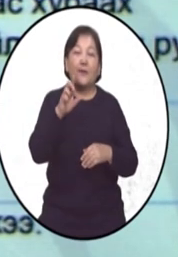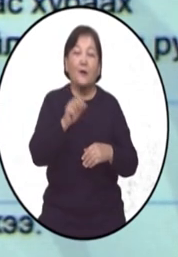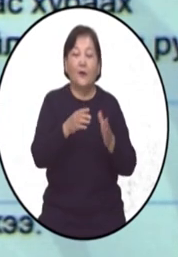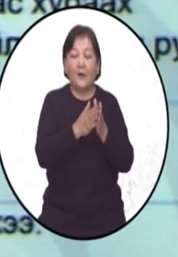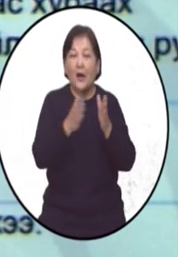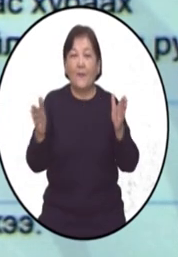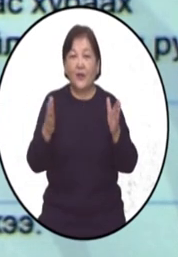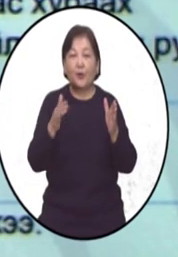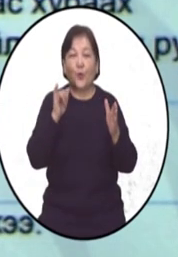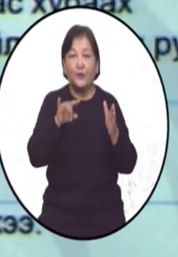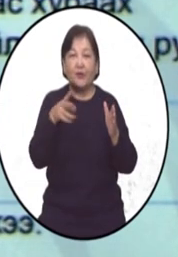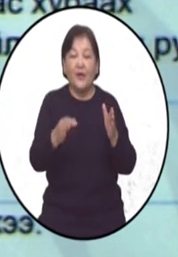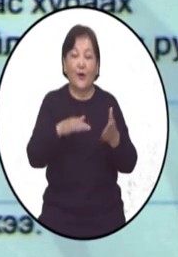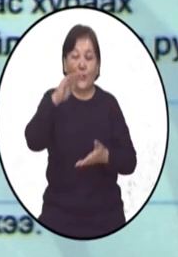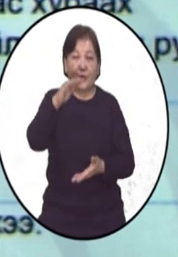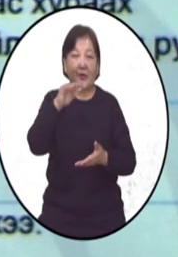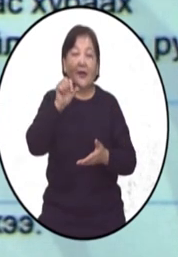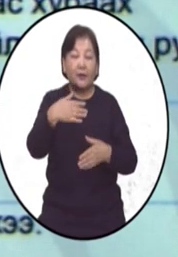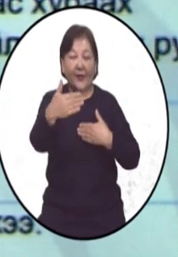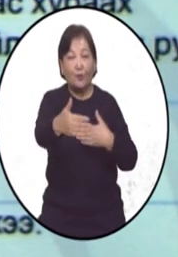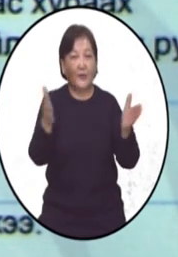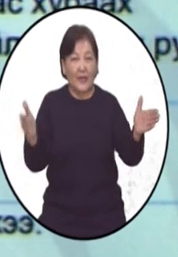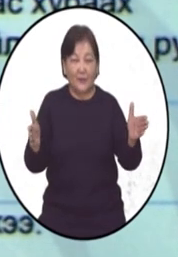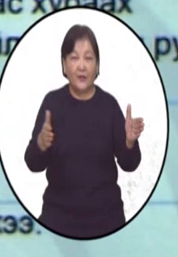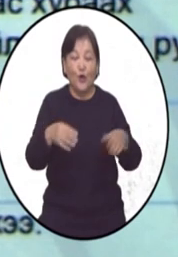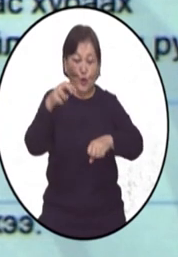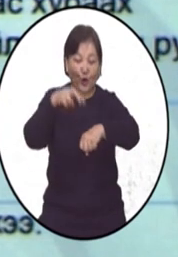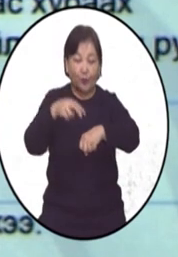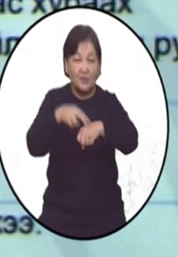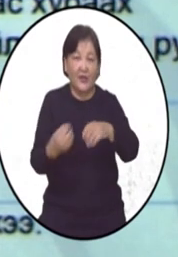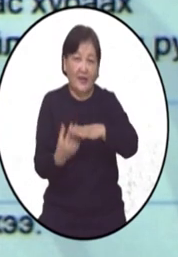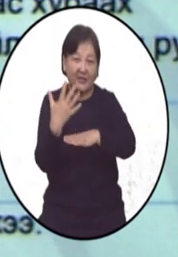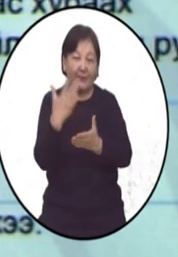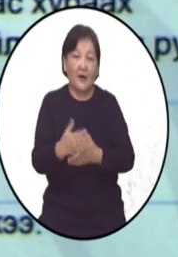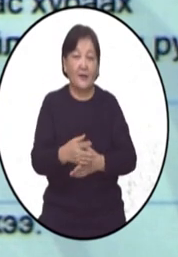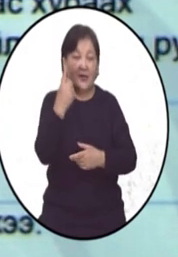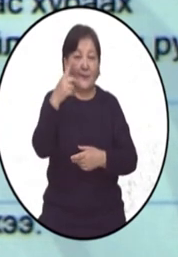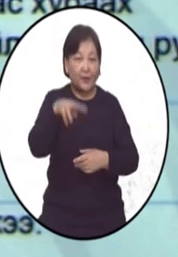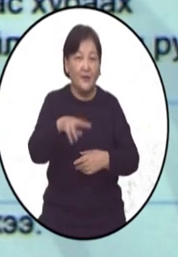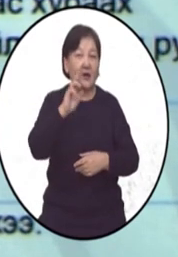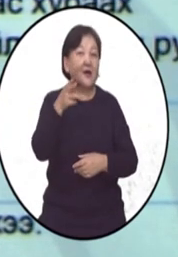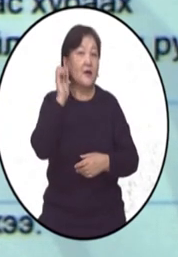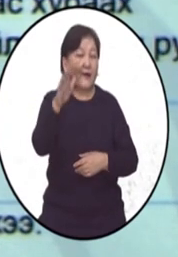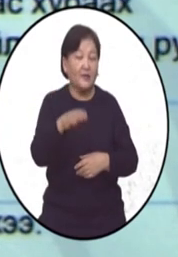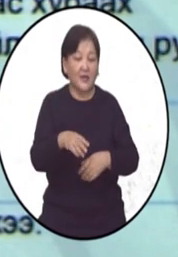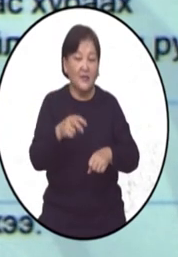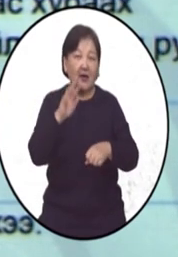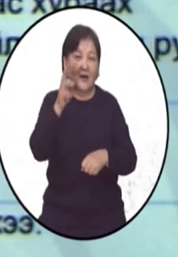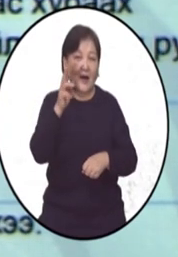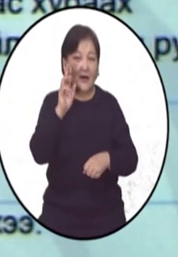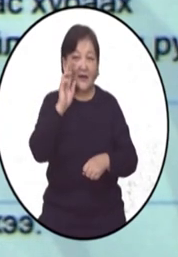урт, Б метр өргөнтэй дөрвөлжин талбайд төмс тарьжээ. 1 квадрат метр талбайгаас К килограмм төмс хураадаг